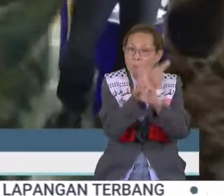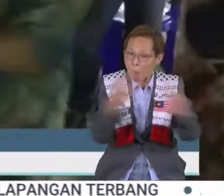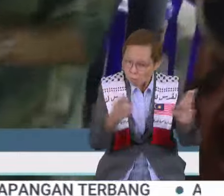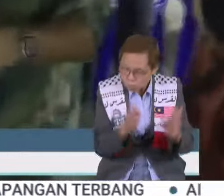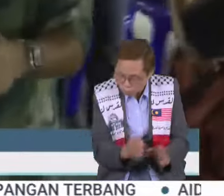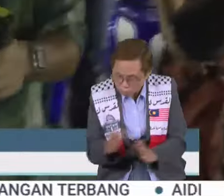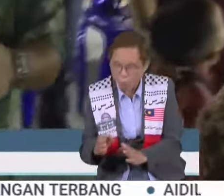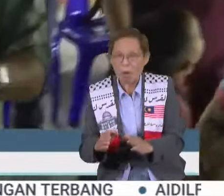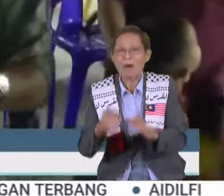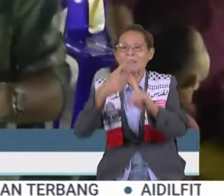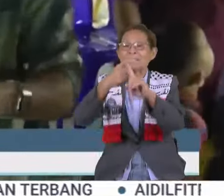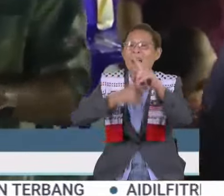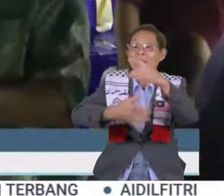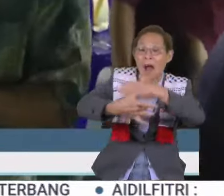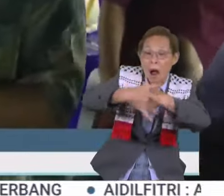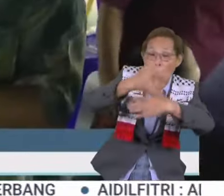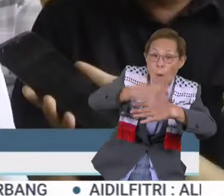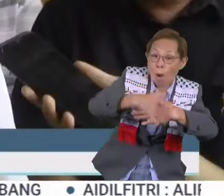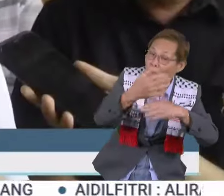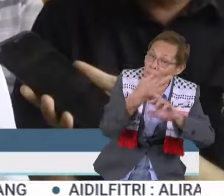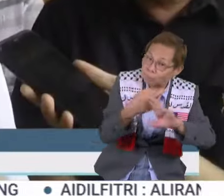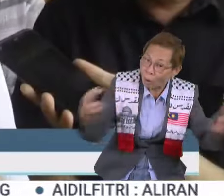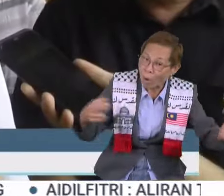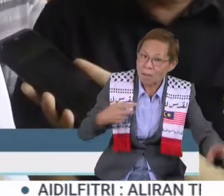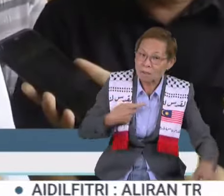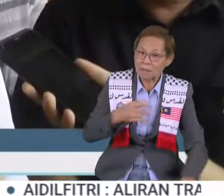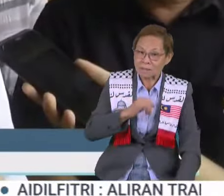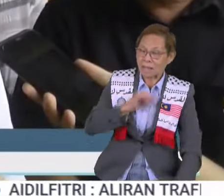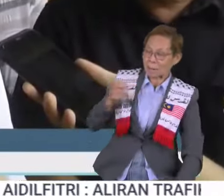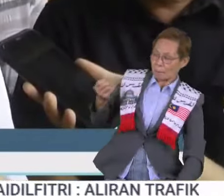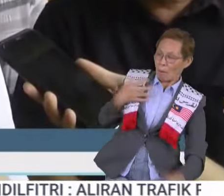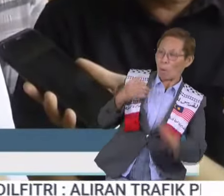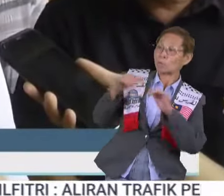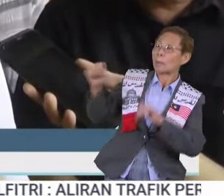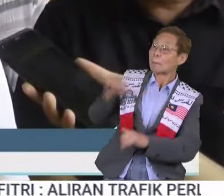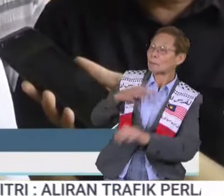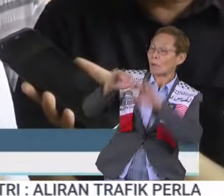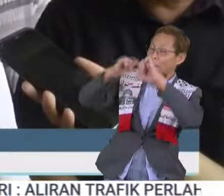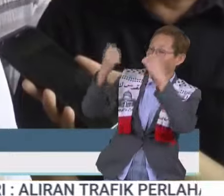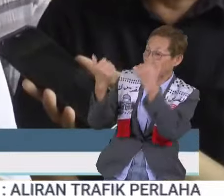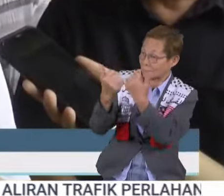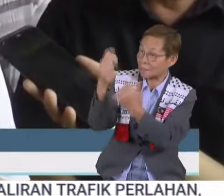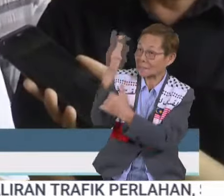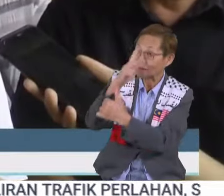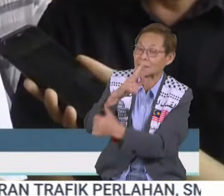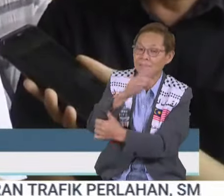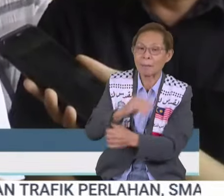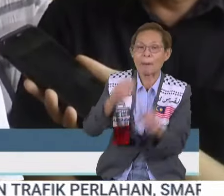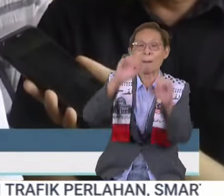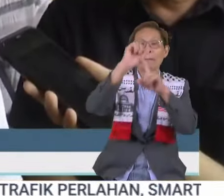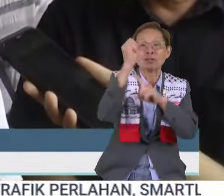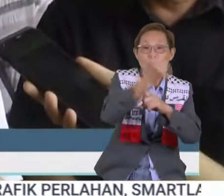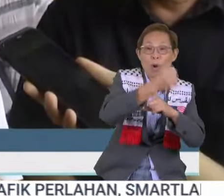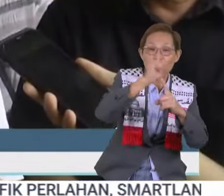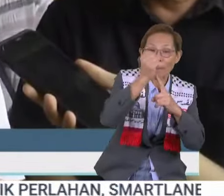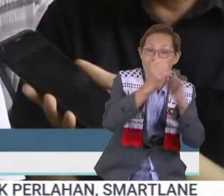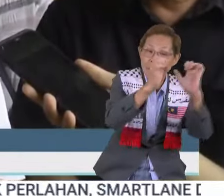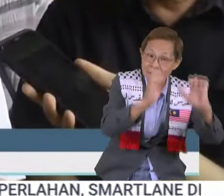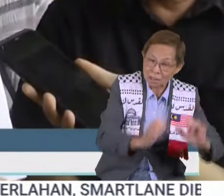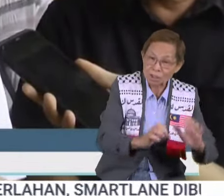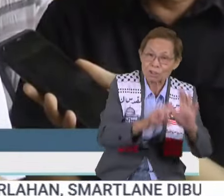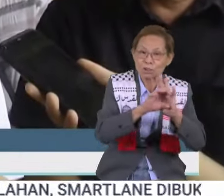awal. Difahamkan semua agensi-agensi kerjaan dan juga persatuan-persatuan etnik